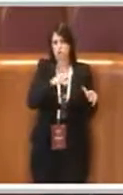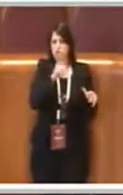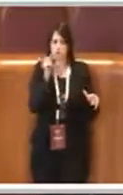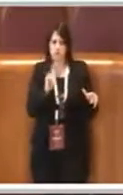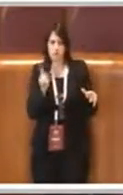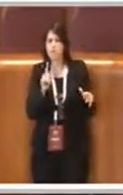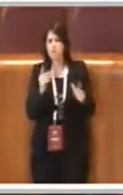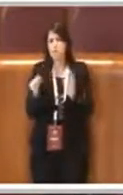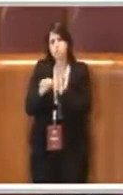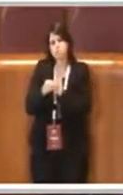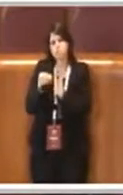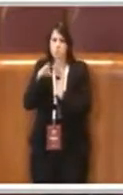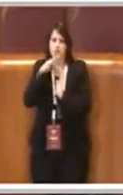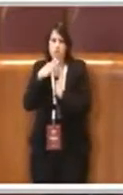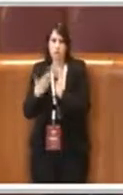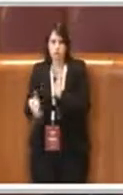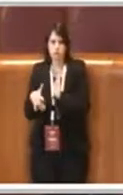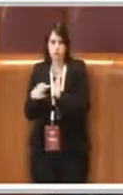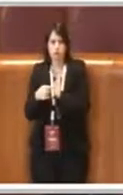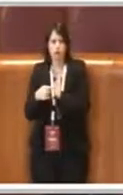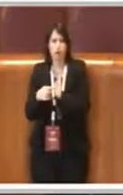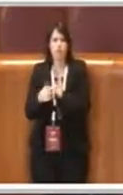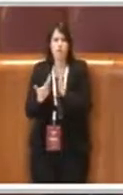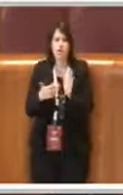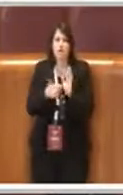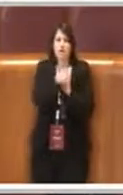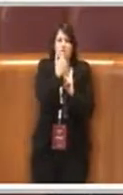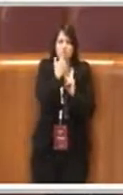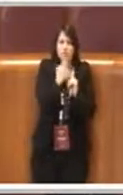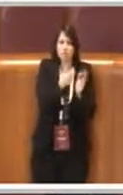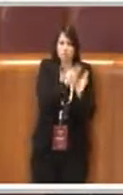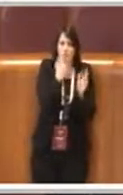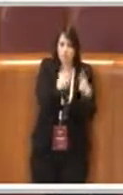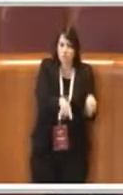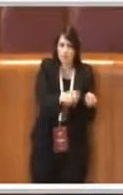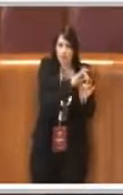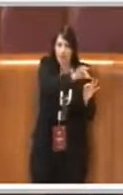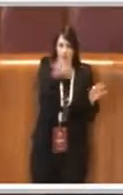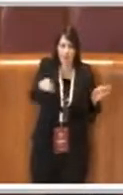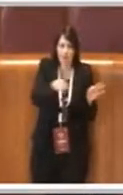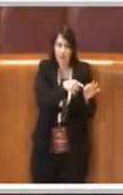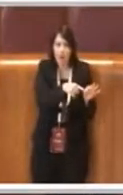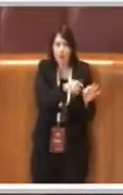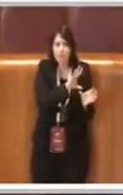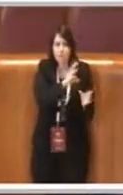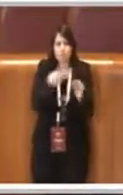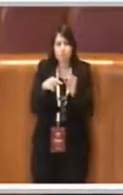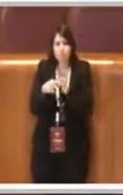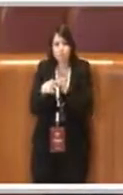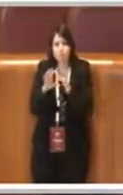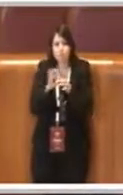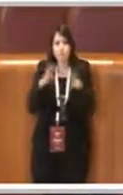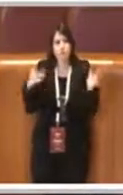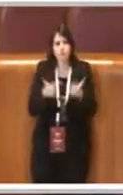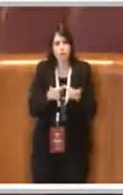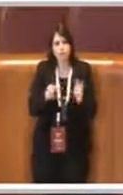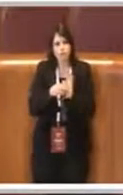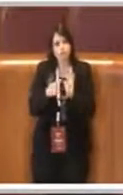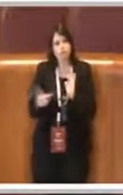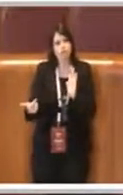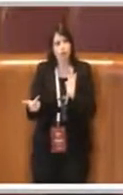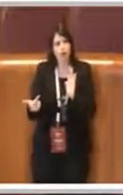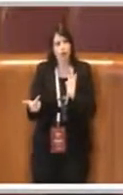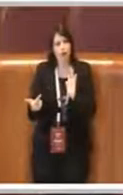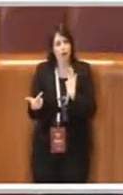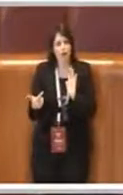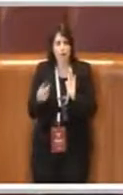è fuori da ogni portata gestionale. Ecco perché quindi adesso annuncio un ordine del